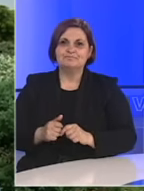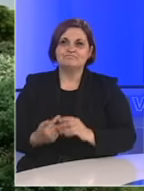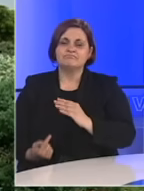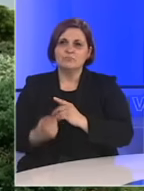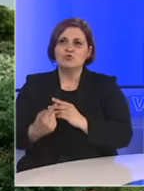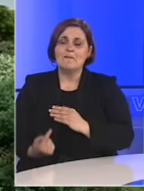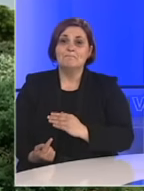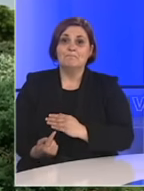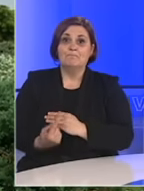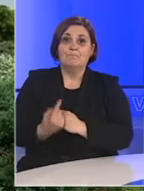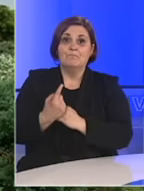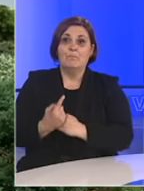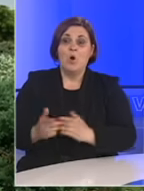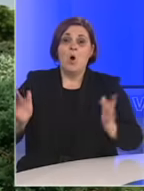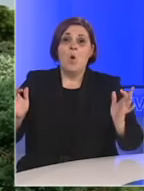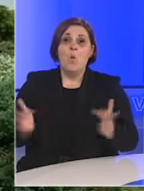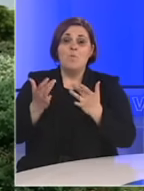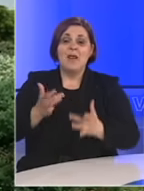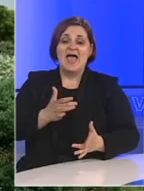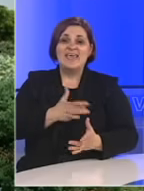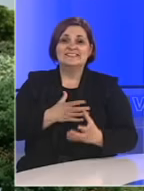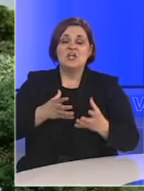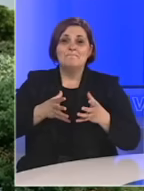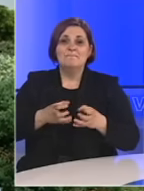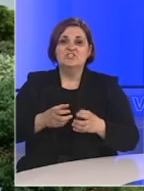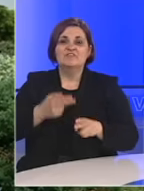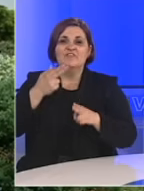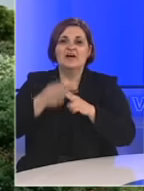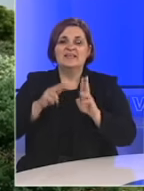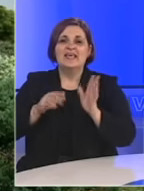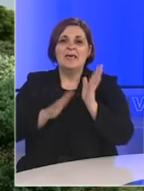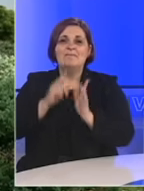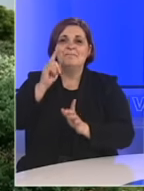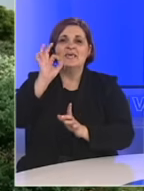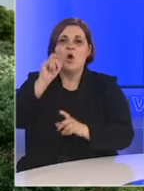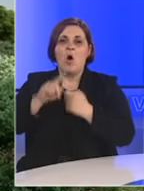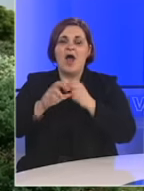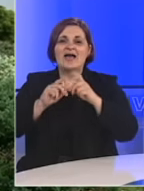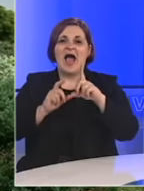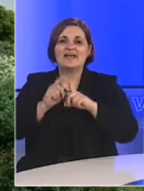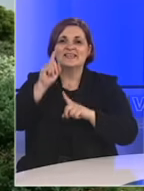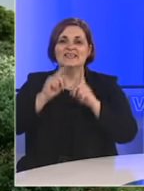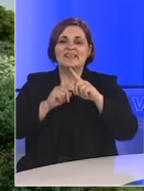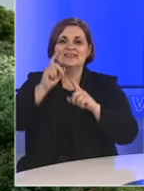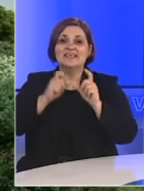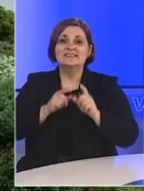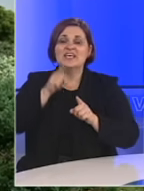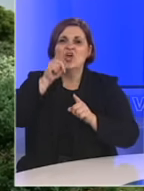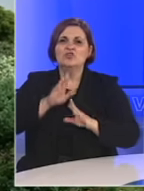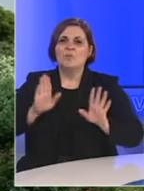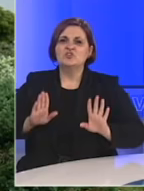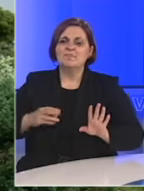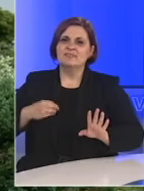pojava upale srčanog mišića ili takozvani miokarditis, koji može imati zaista